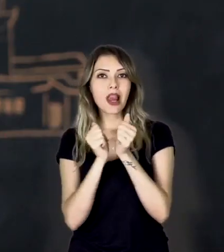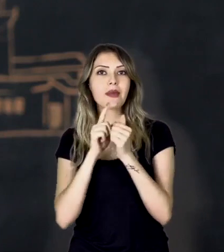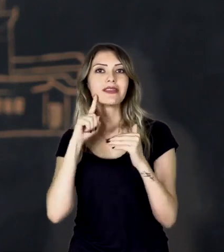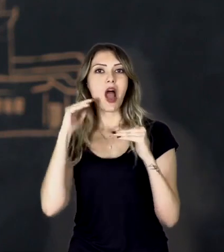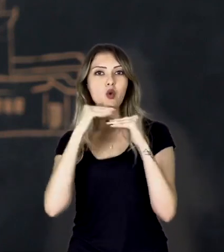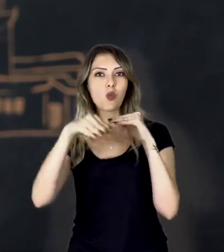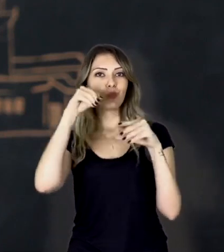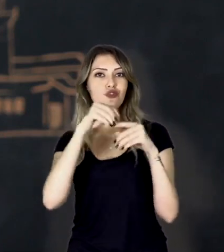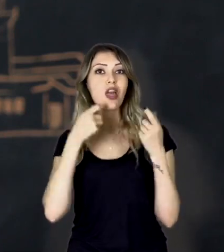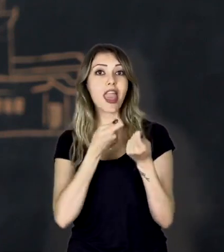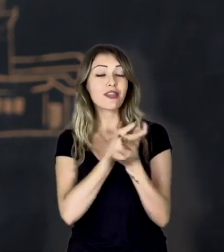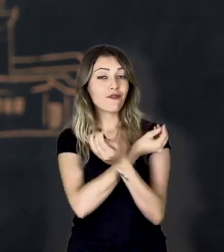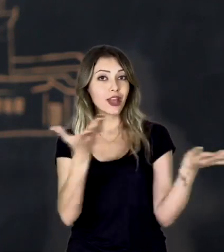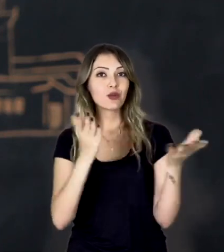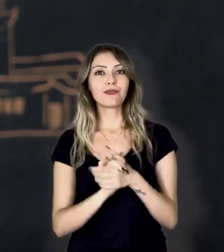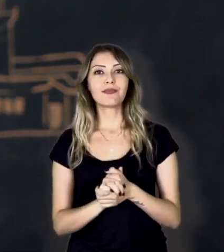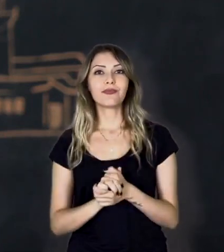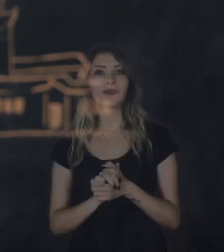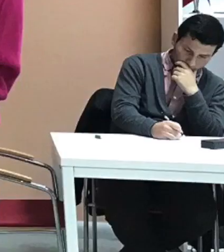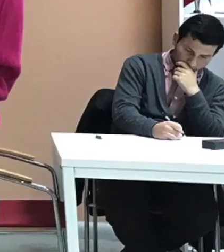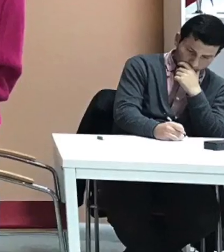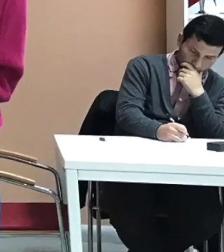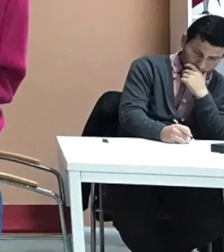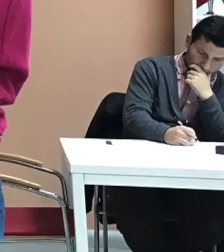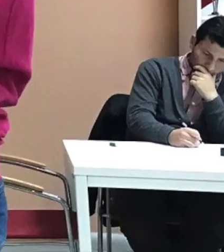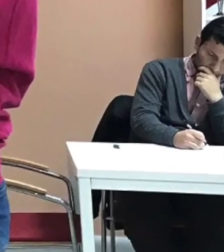engelli sağır topluma eğitim verdiğimiz bir sosyal girişimdir.